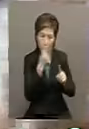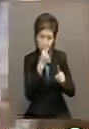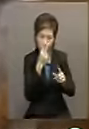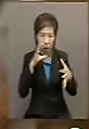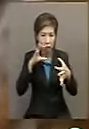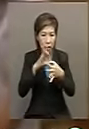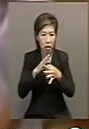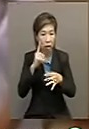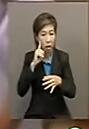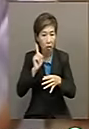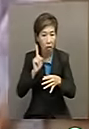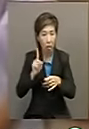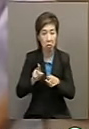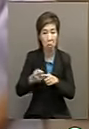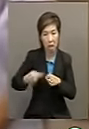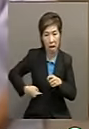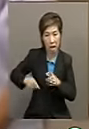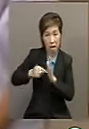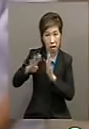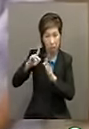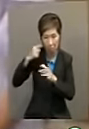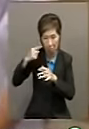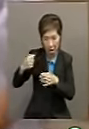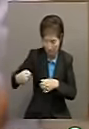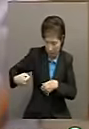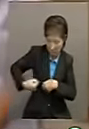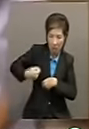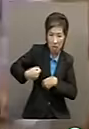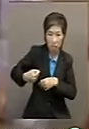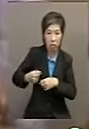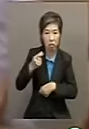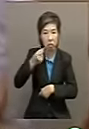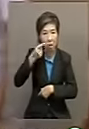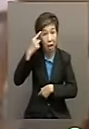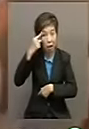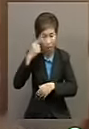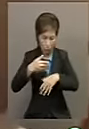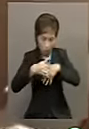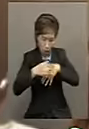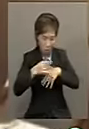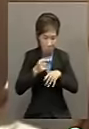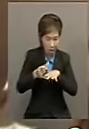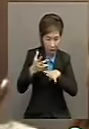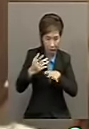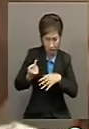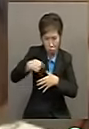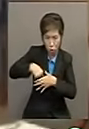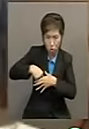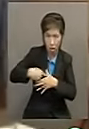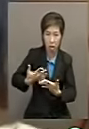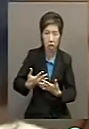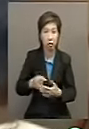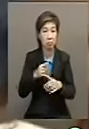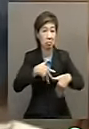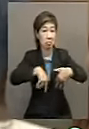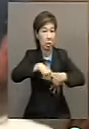ไหลซึมออกจากตับที่อาจโดนกระแทกแต่ไม่จำเป็นครับว่าต้องมีบาดแผลตามภายนอกร่างกายซึ่งเคสนี้สัง